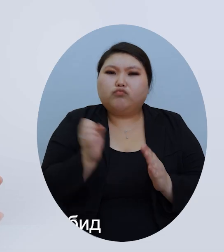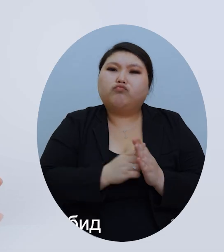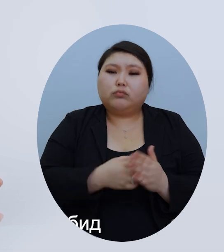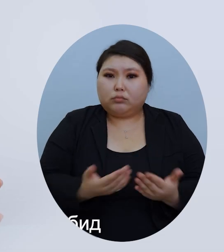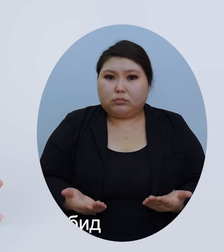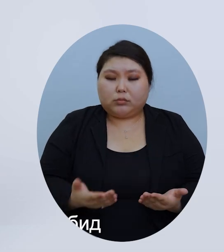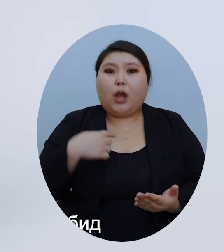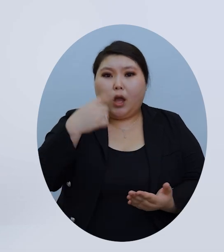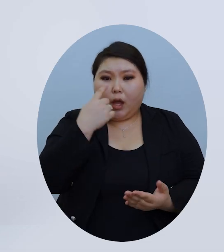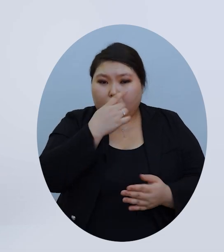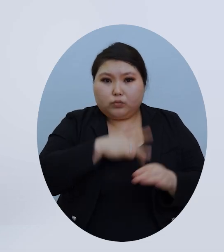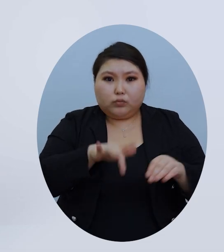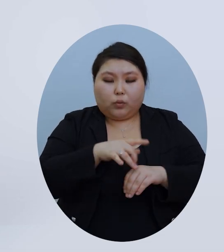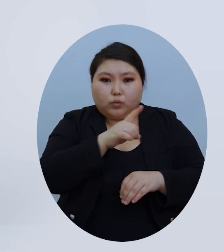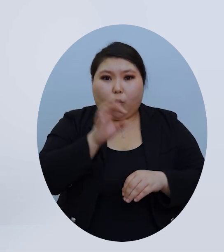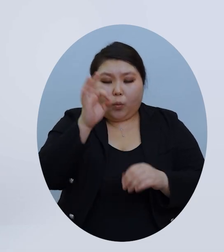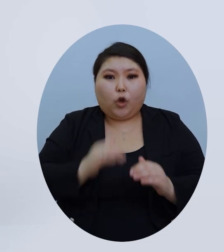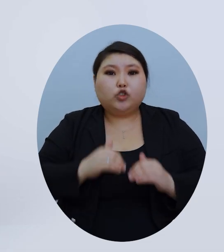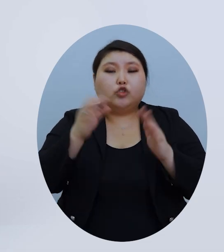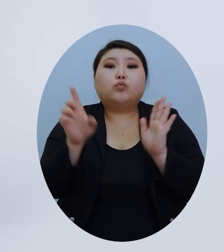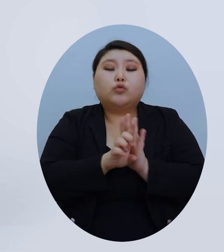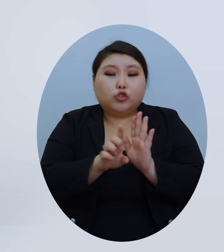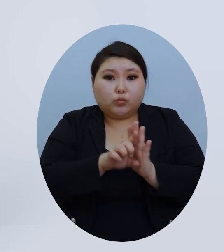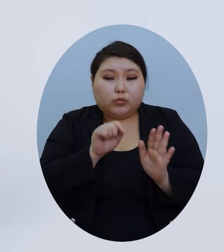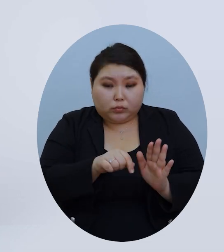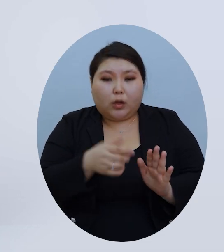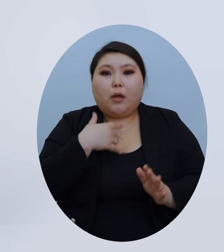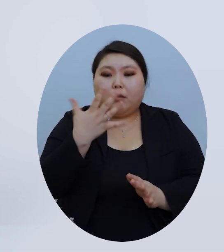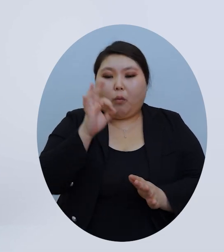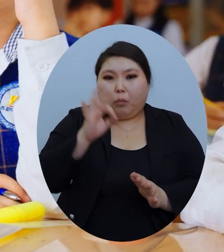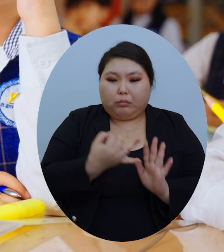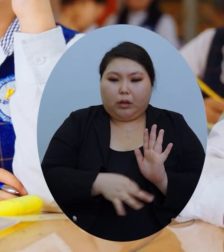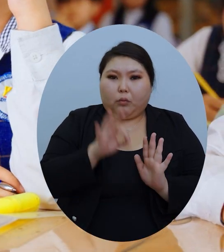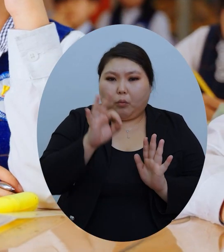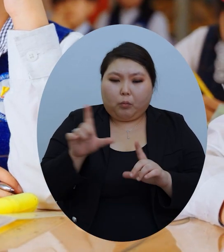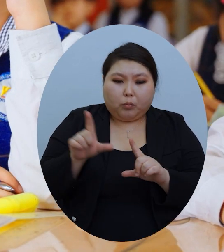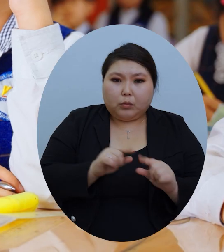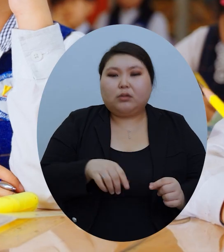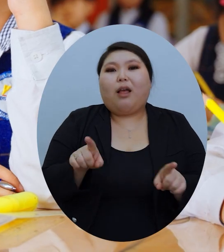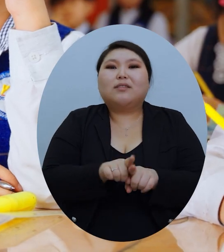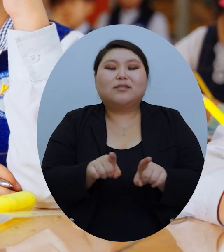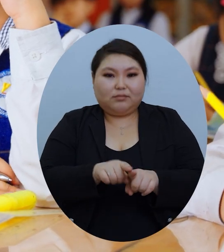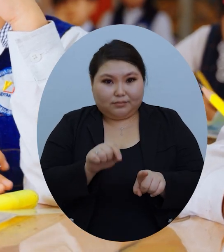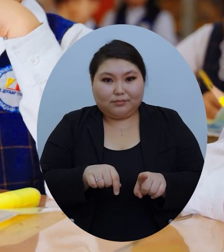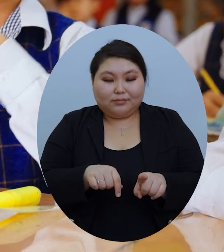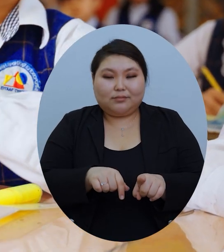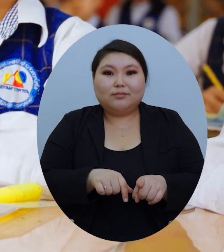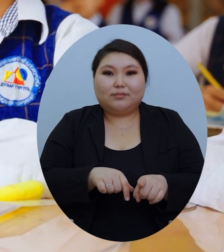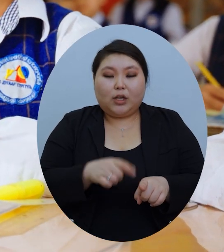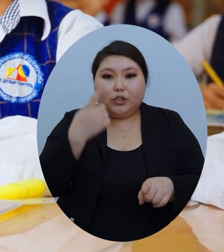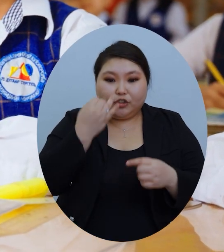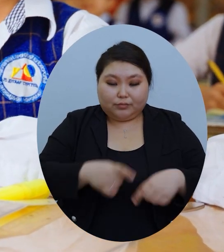хөгжүүлэх ёстой боломжийг бид 50%, 80% болгож багасгаж байгаатай адилхан юм. Шилээ зөөхдөө өдөрт бага цагаар